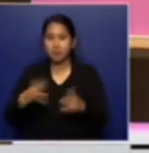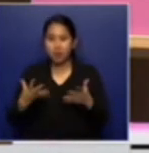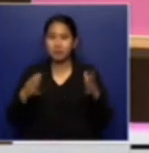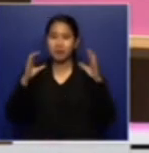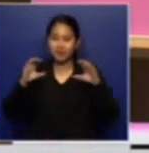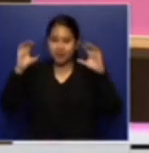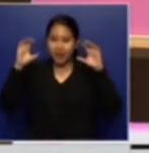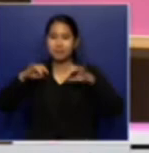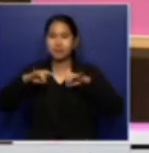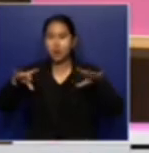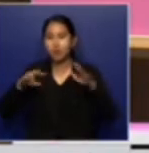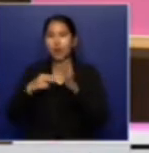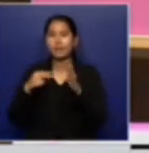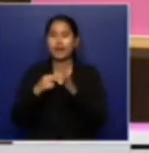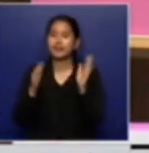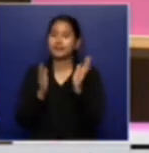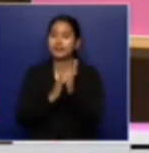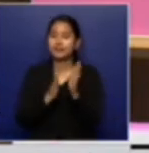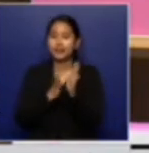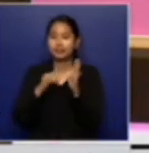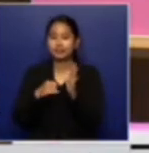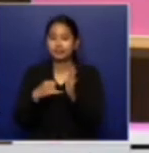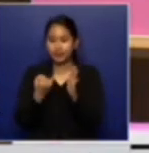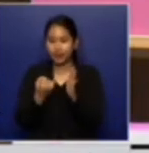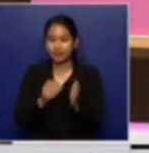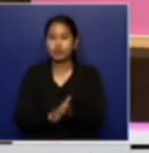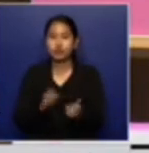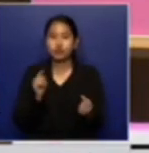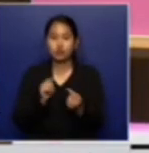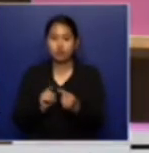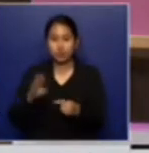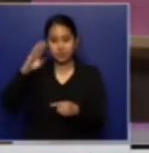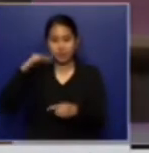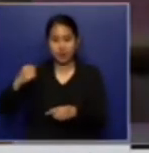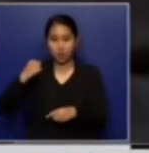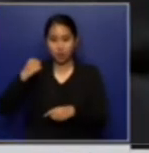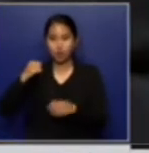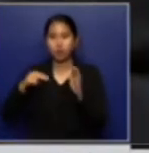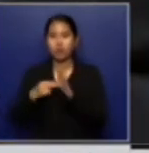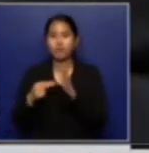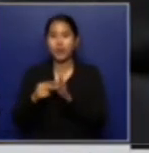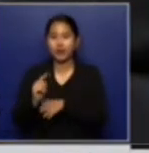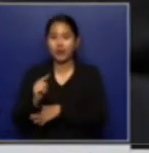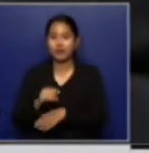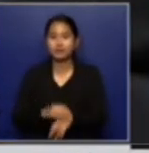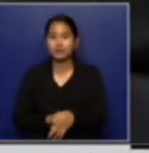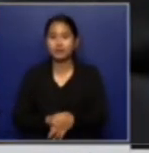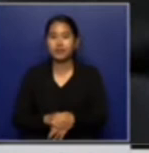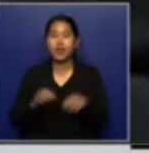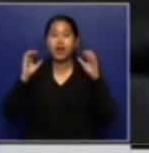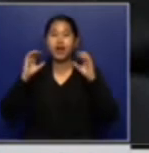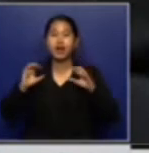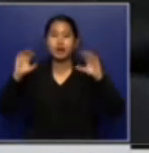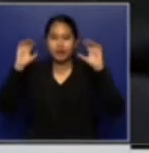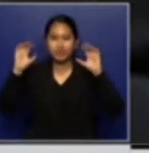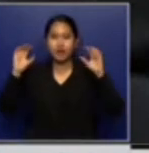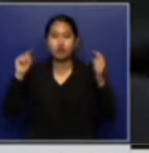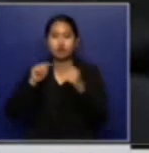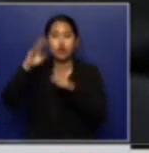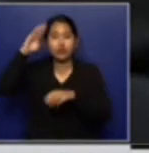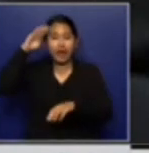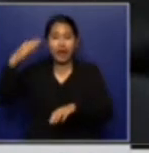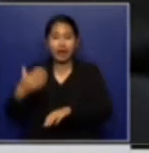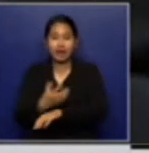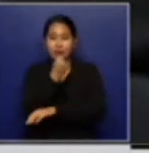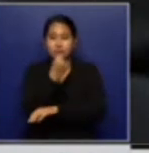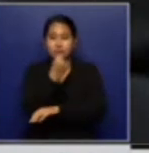ชียร์กันง่ายอีกเหมือนกันในด้านความมั่นคงเราได้รัฐบาลที่มาจากการรัฐประหาร